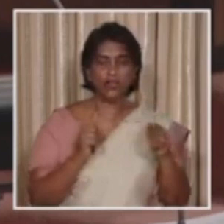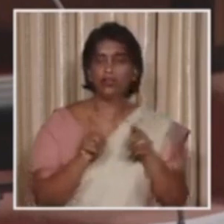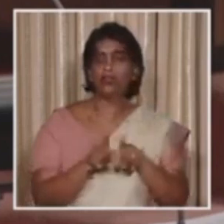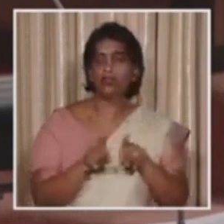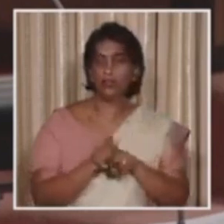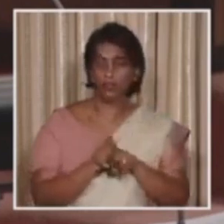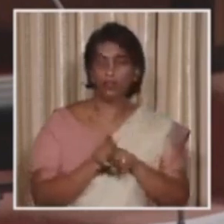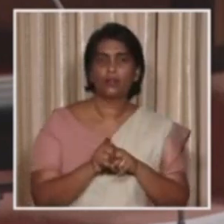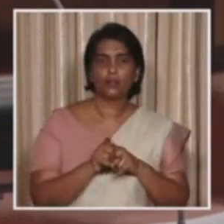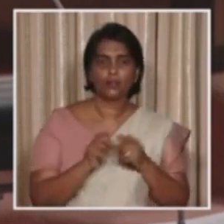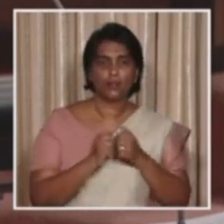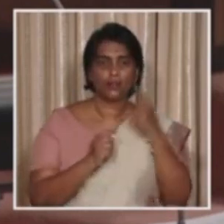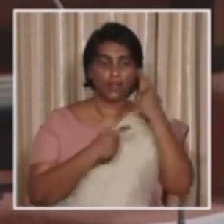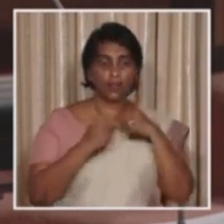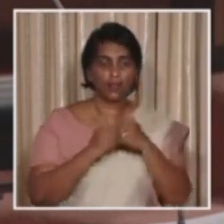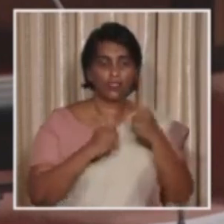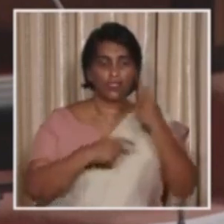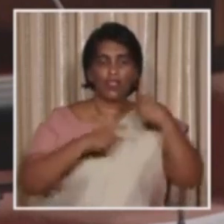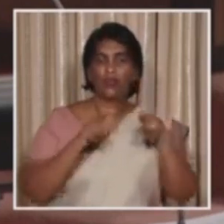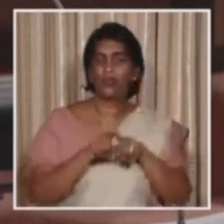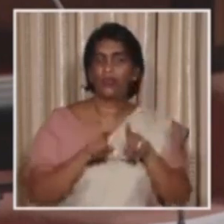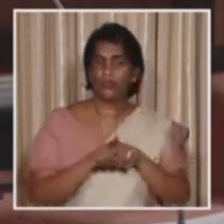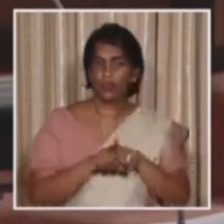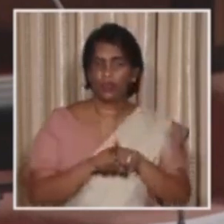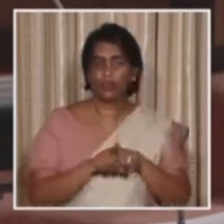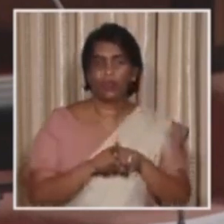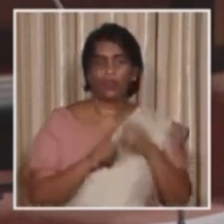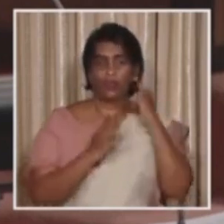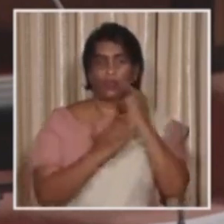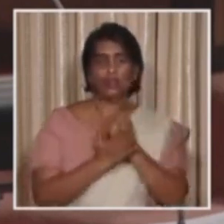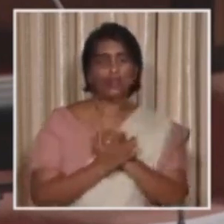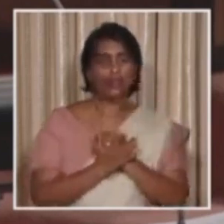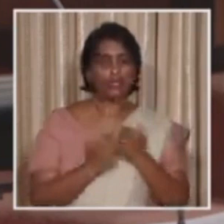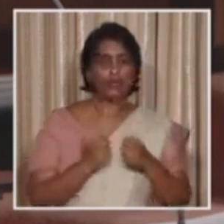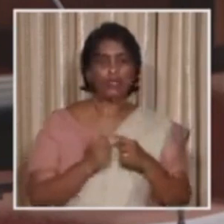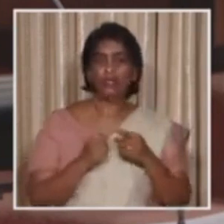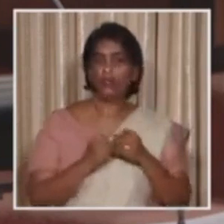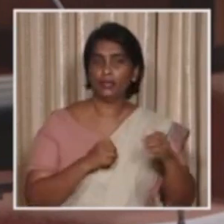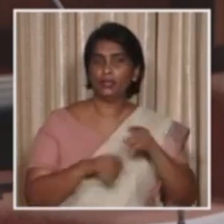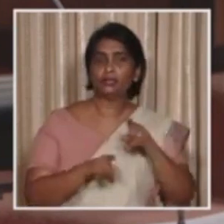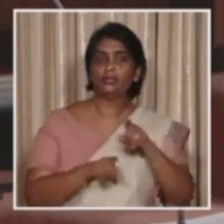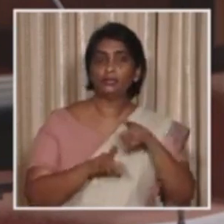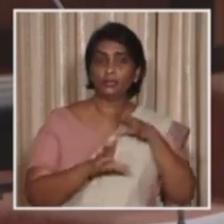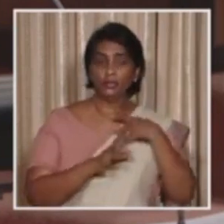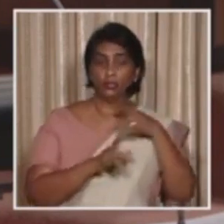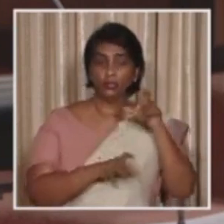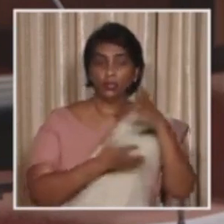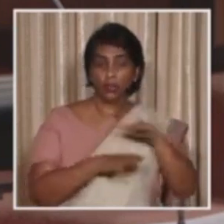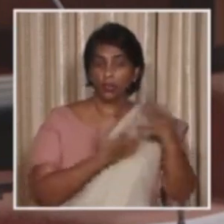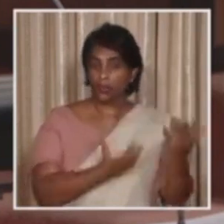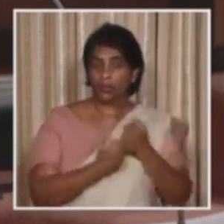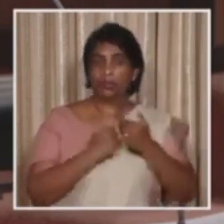ஒரு நிலையிலே எங்களுடைய நிலங்களை அபகரிக்கின்ற ஒரு துப்பாக்கிய திட்டமிட்டு சிங்கள குடியேற்றத்தை